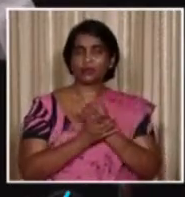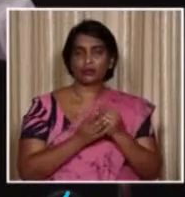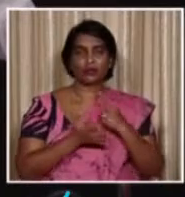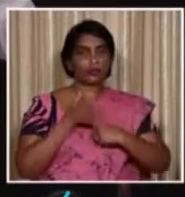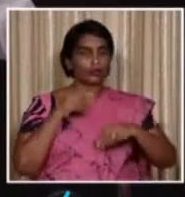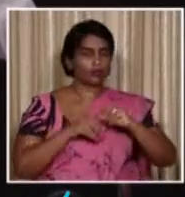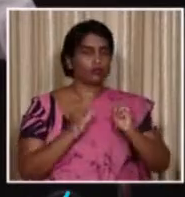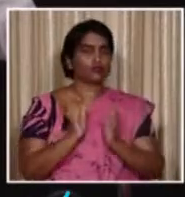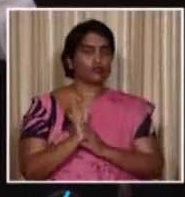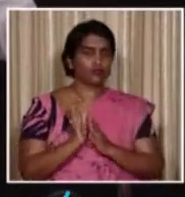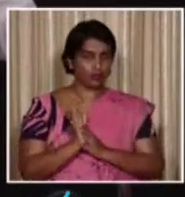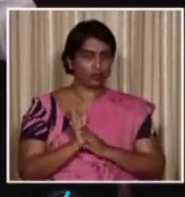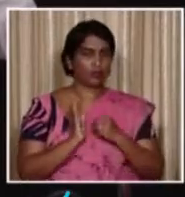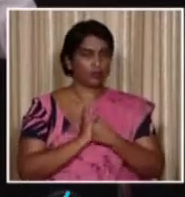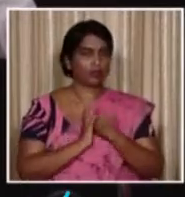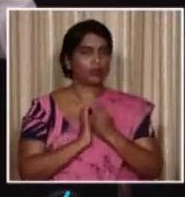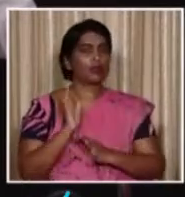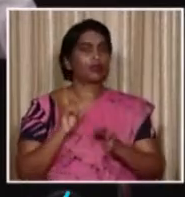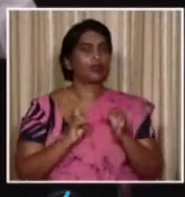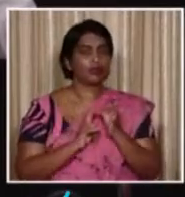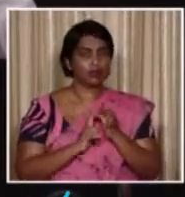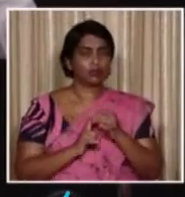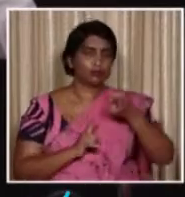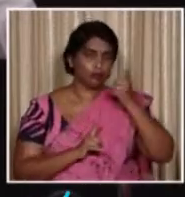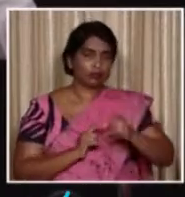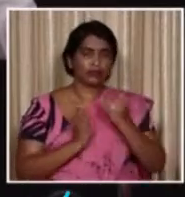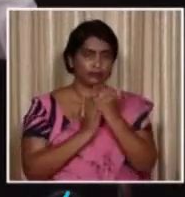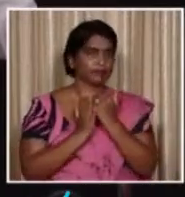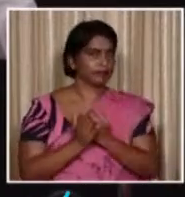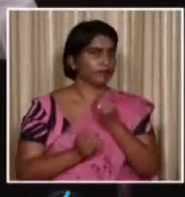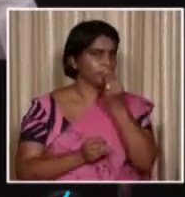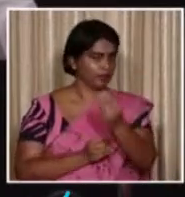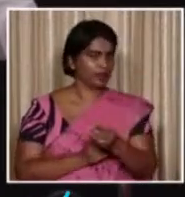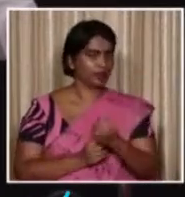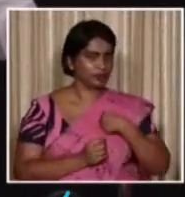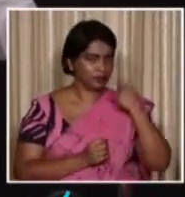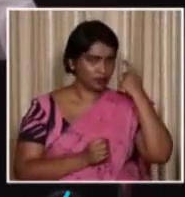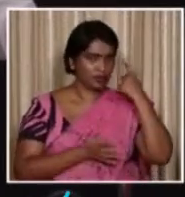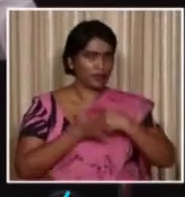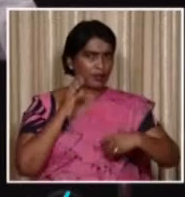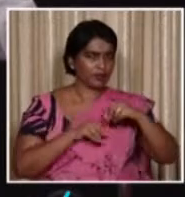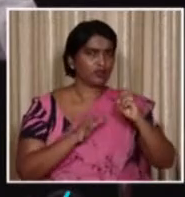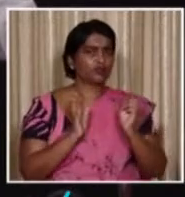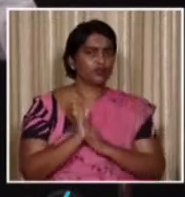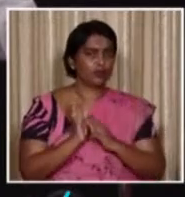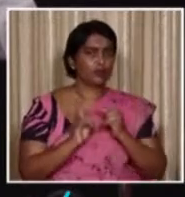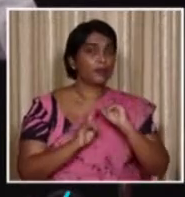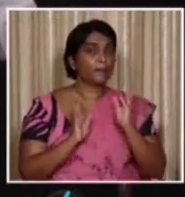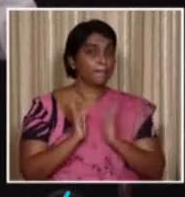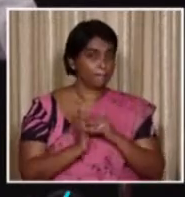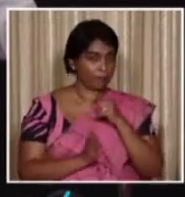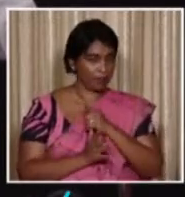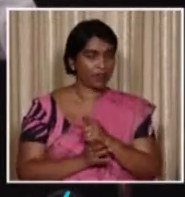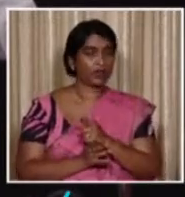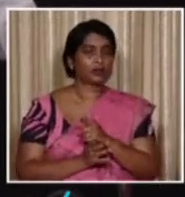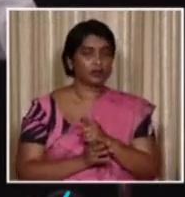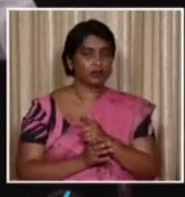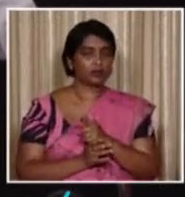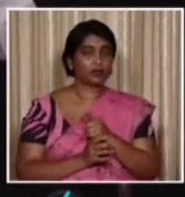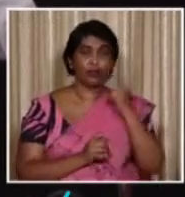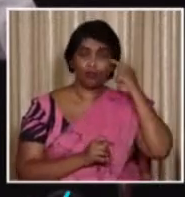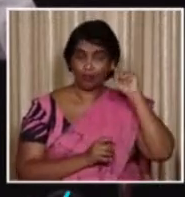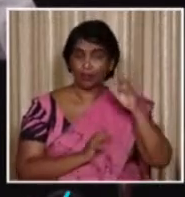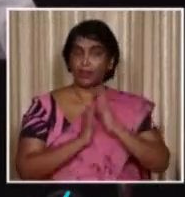මැතිවරණ කොමිසම විසින් ගරු ඇමතුමාට නිර්දේශයක් එවලා තිබෙනවා. මා දන්නා පරිදි මැතිවරණ කොමිසම අගමැතිතුමාට ඒ අමා